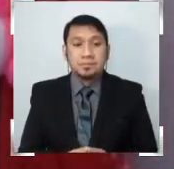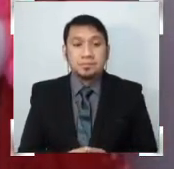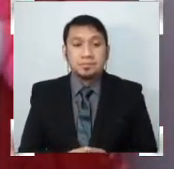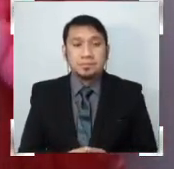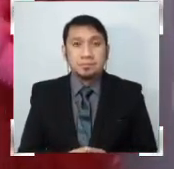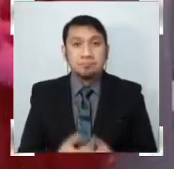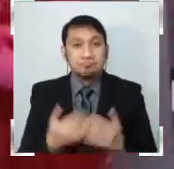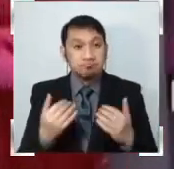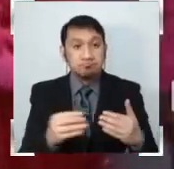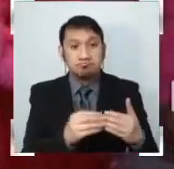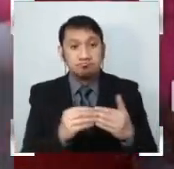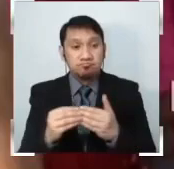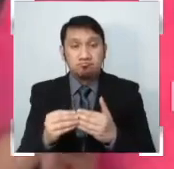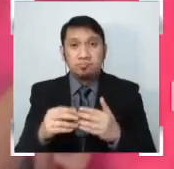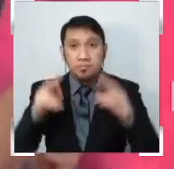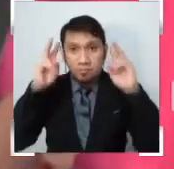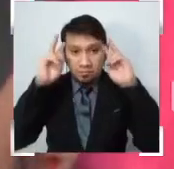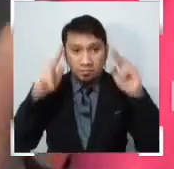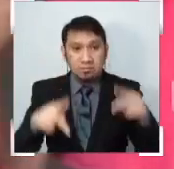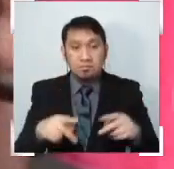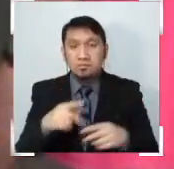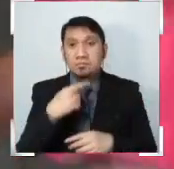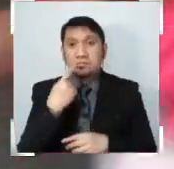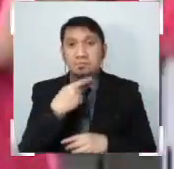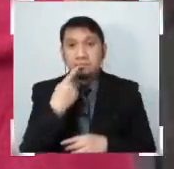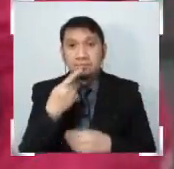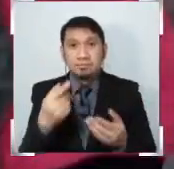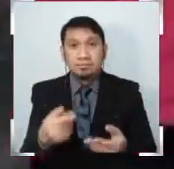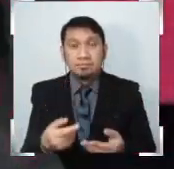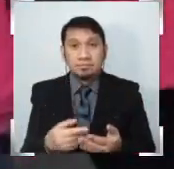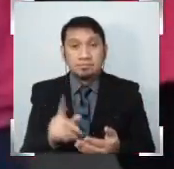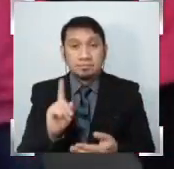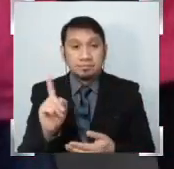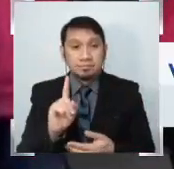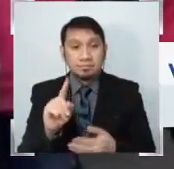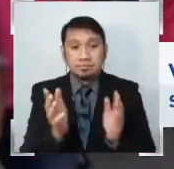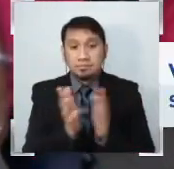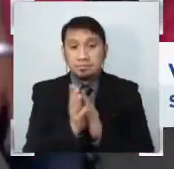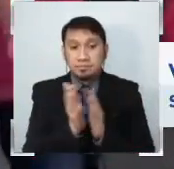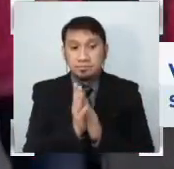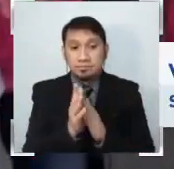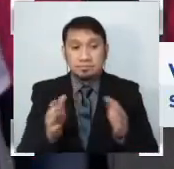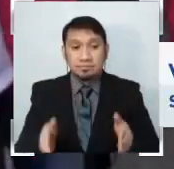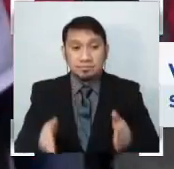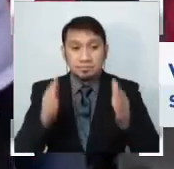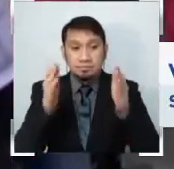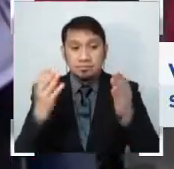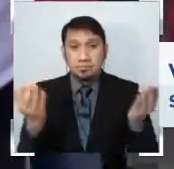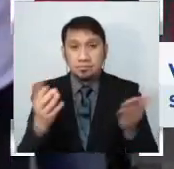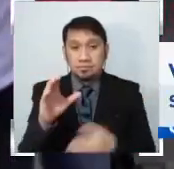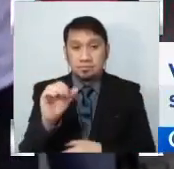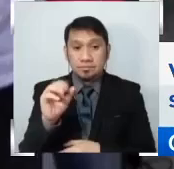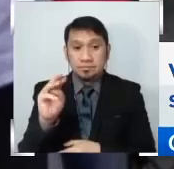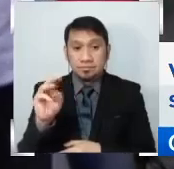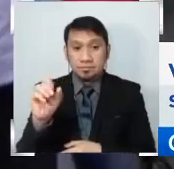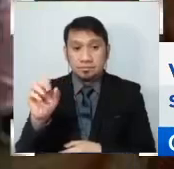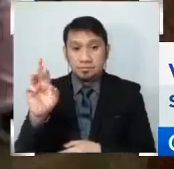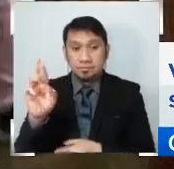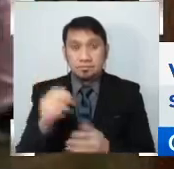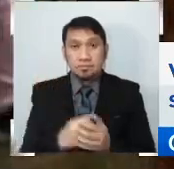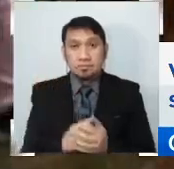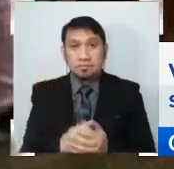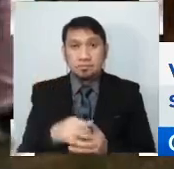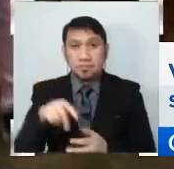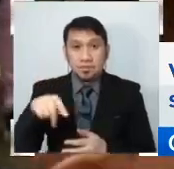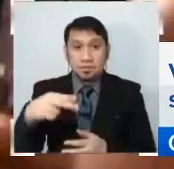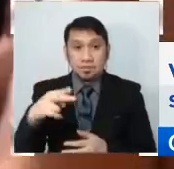Pinangunahan ni Vice President Lenny Robredo ang turnover ng apat na school buildings sa Camarines Sur. Katuwang ang Film Life Foundation,